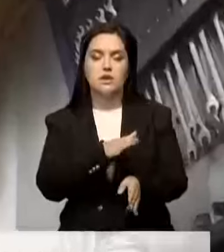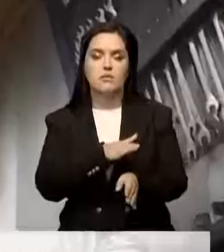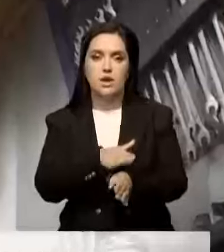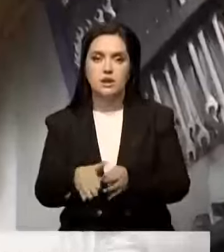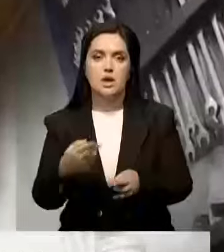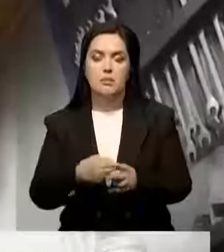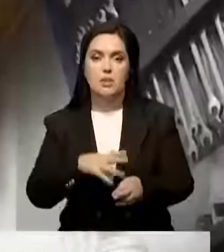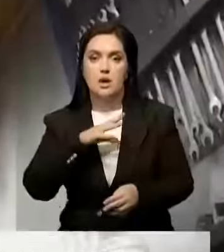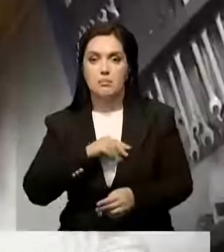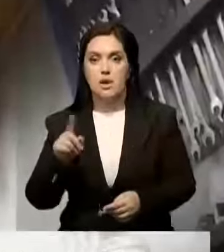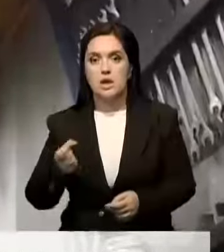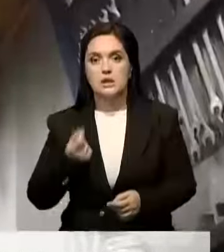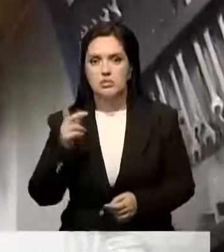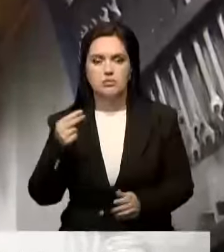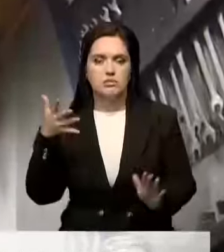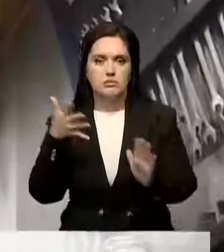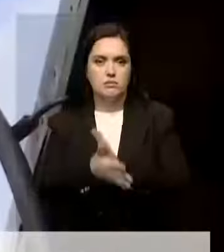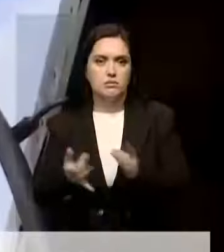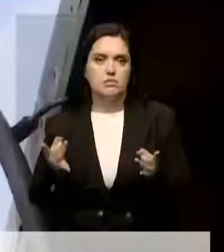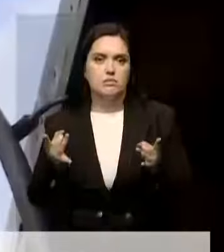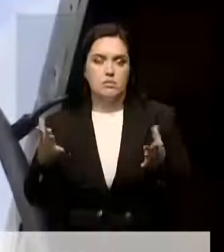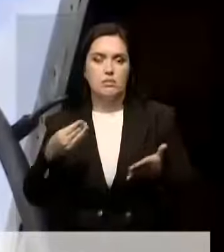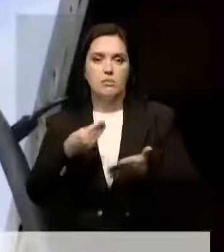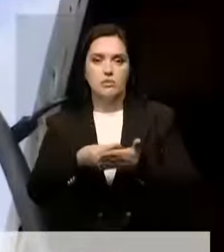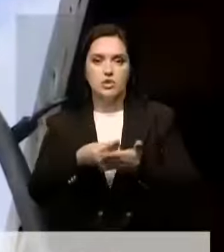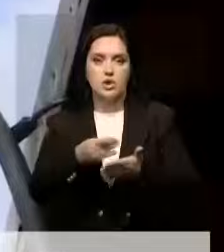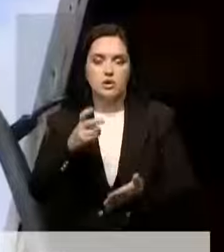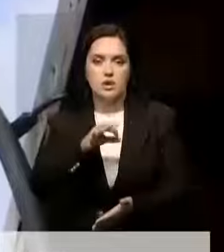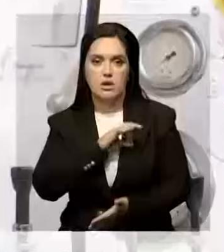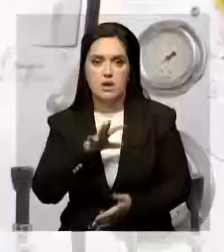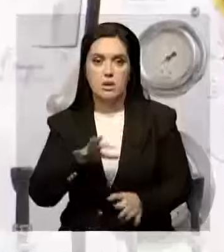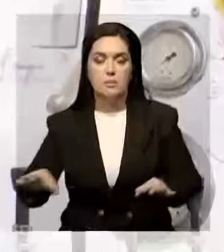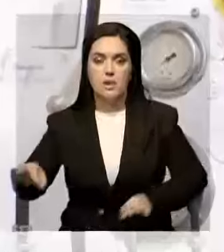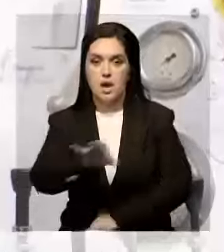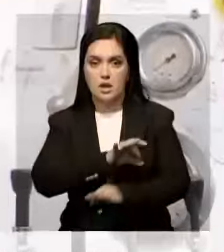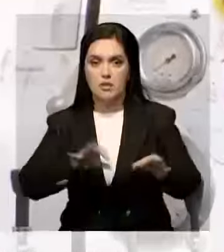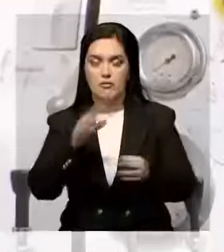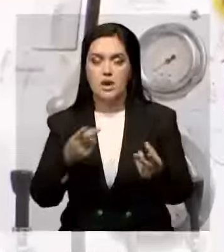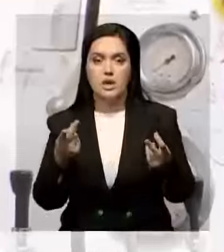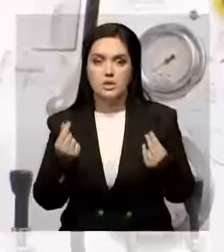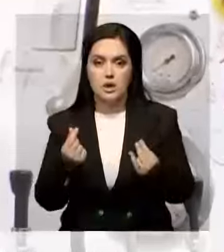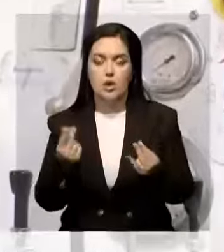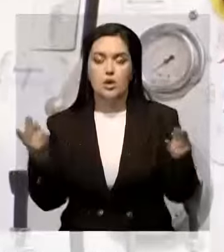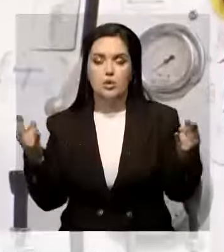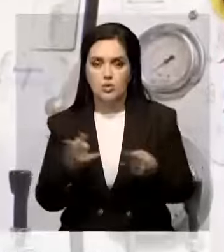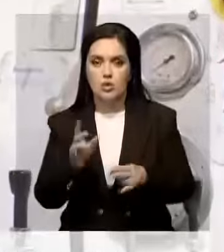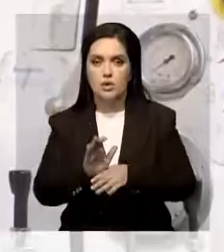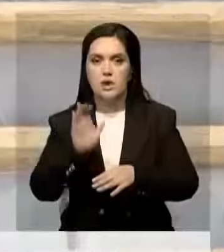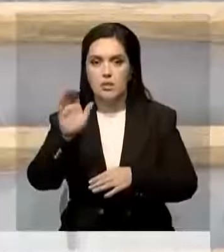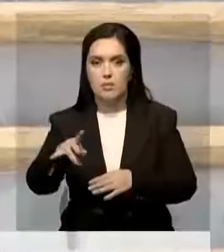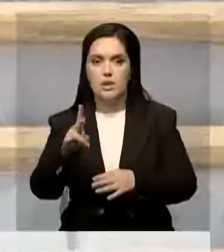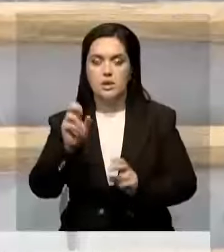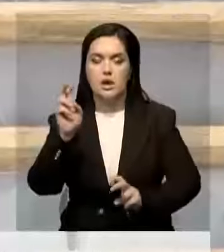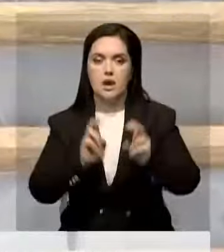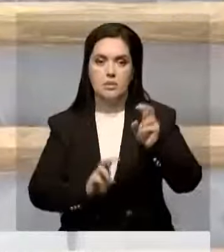доходной части. Некоторые разбазаривают бюджетные средства на неперспективные проекты. Все силы и средства необходимо направить на